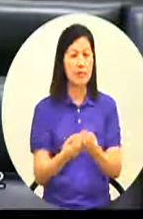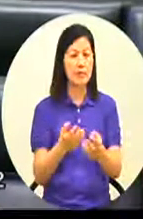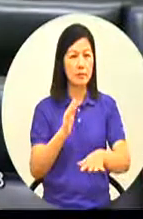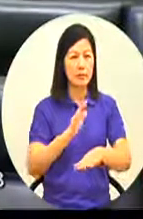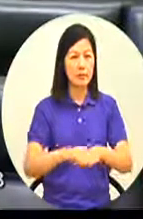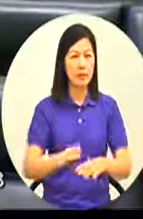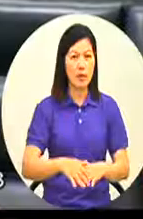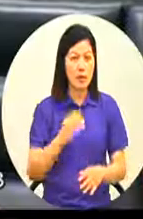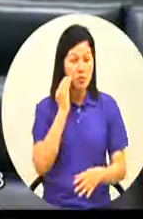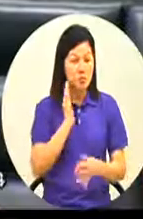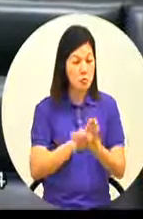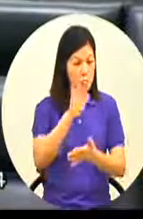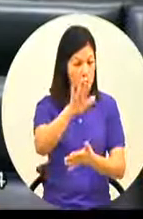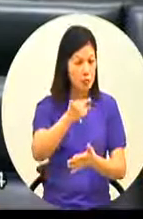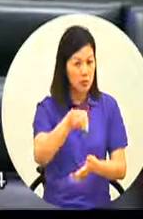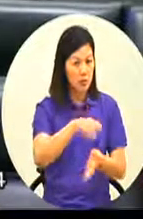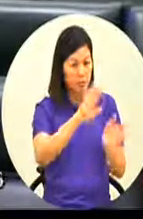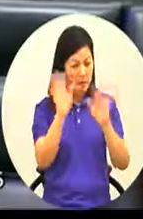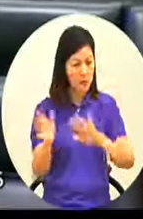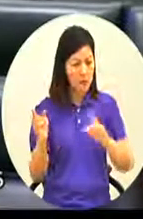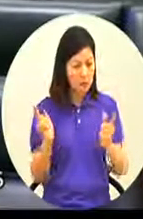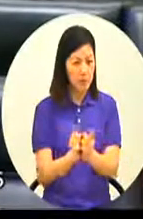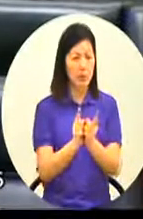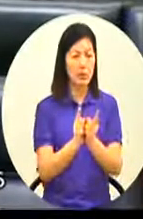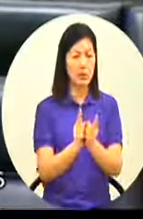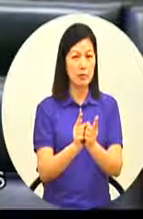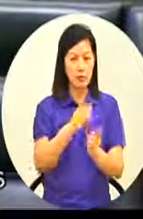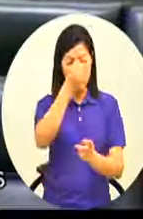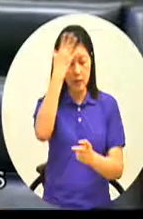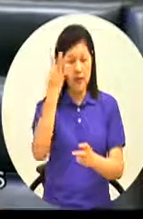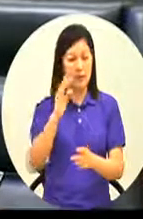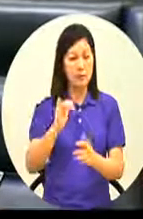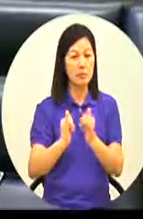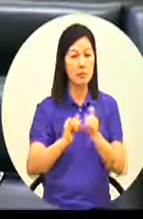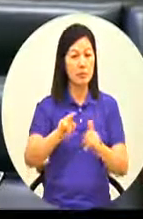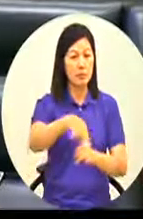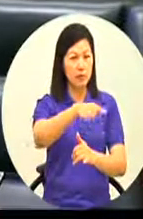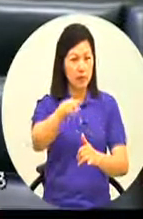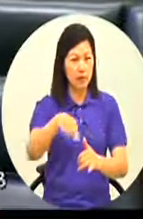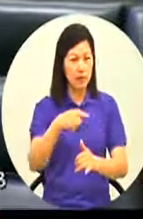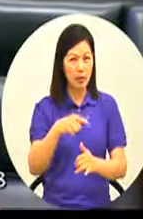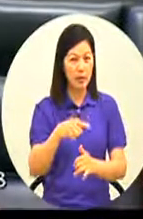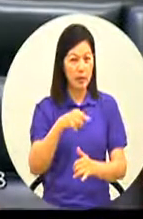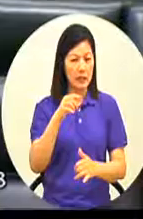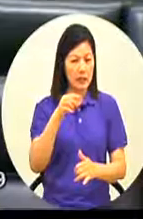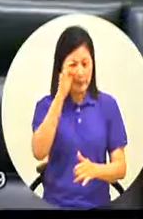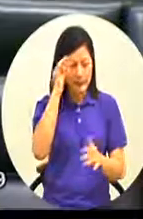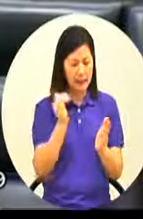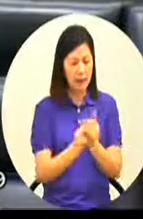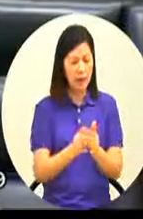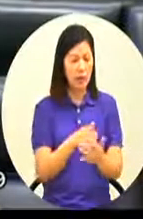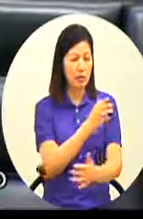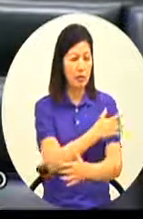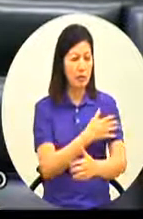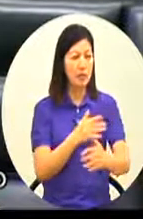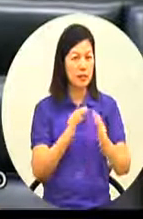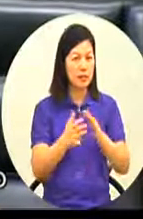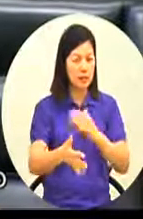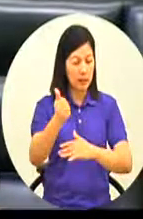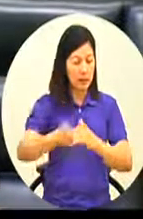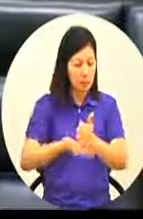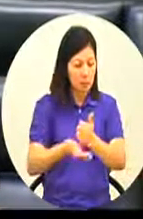种情形当中，因为咱啊一挂少年家嘛，一直去看了咱的层级市长鼓励咱的少